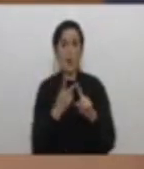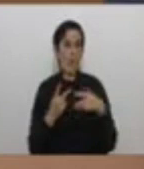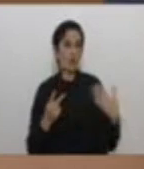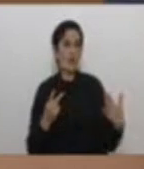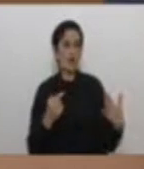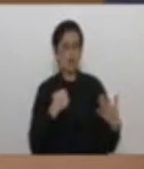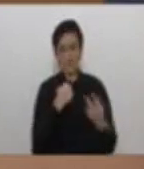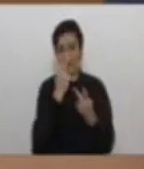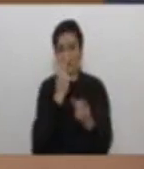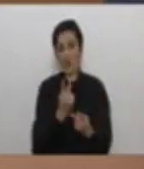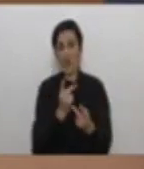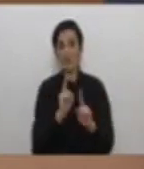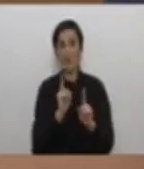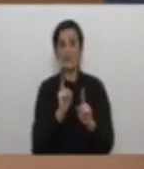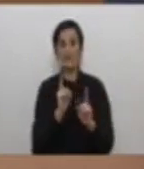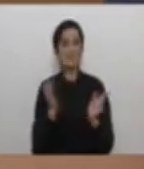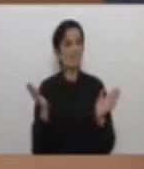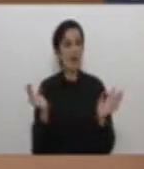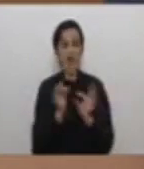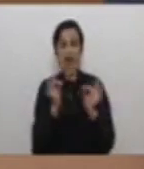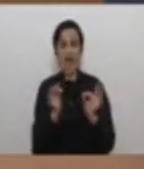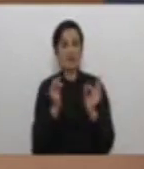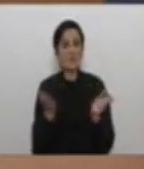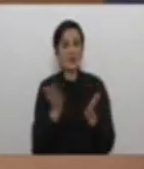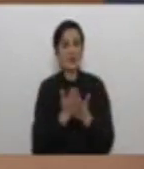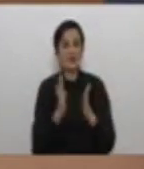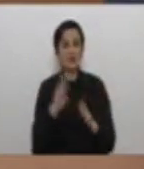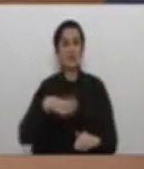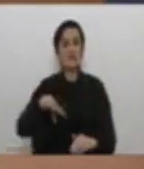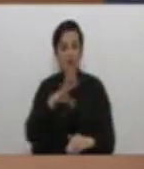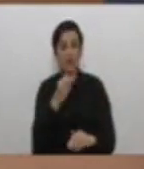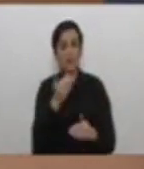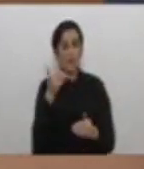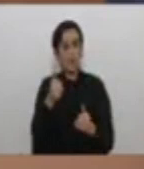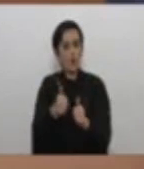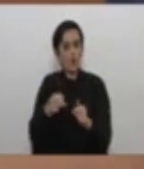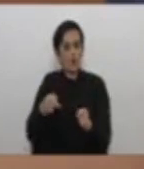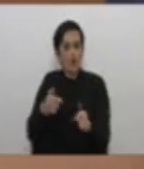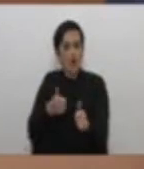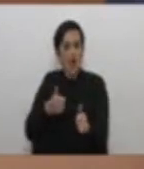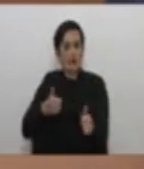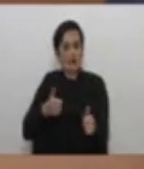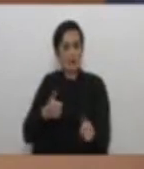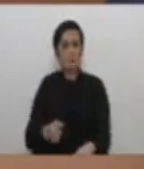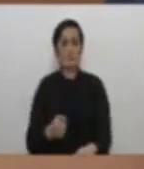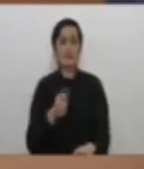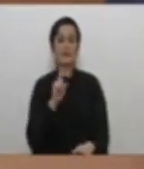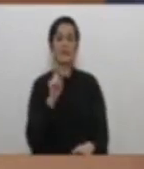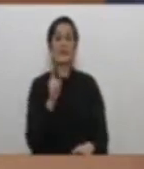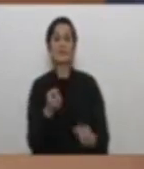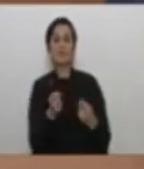ჩვენ ვხედავთ, რომ ამით არაფერი არ სრულდება გარდა იმისა, რომ ქვეყანა კიდევ უკან მიდის. და რაც